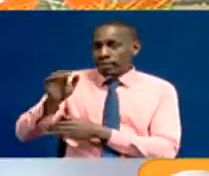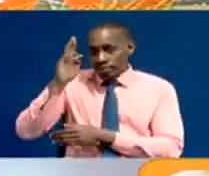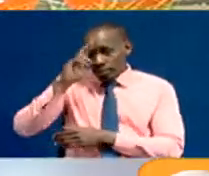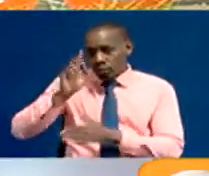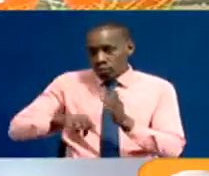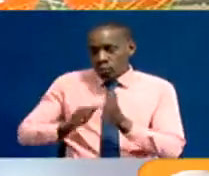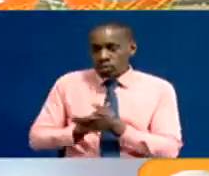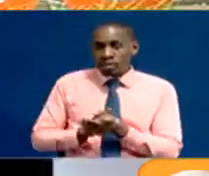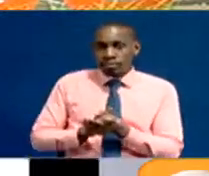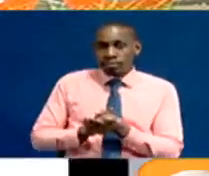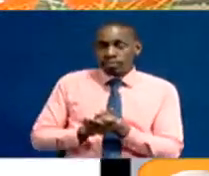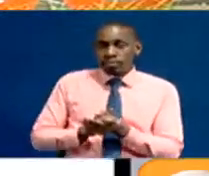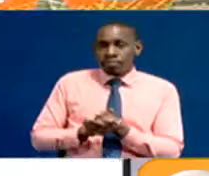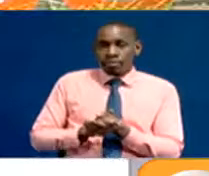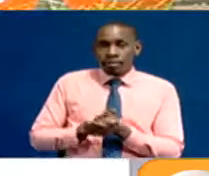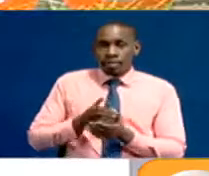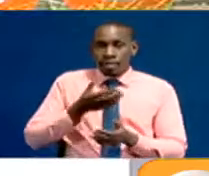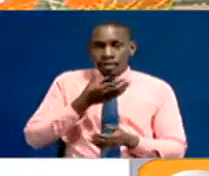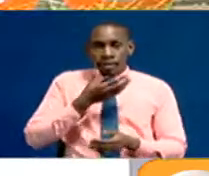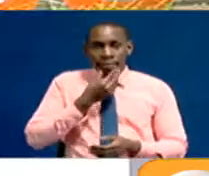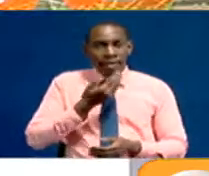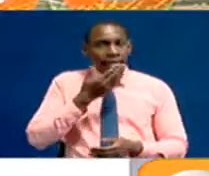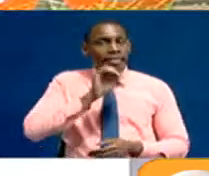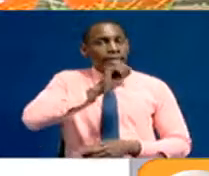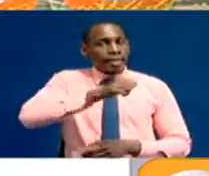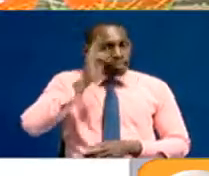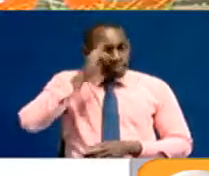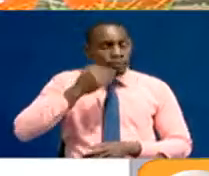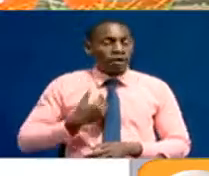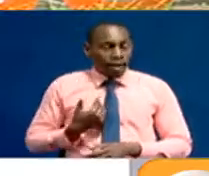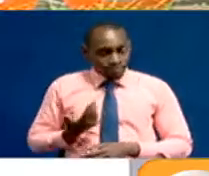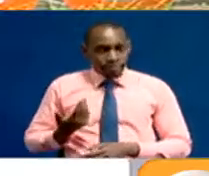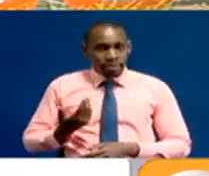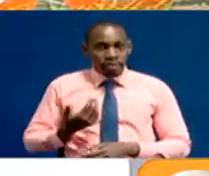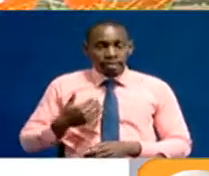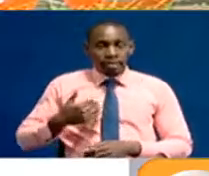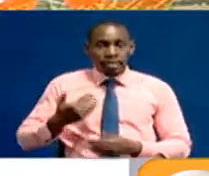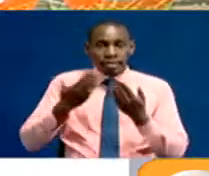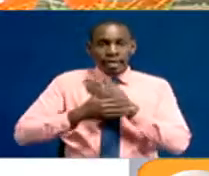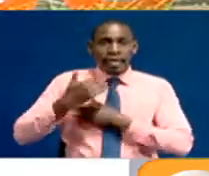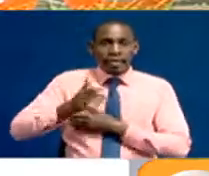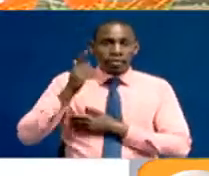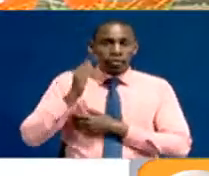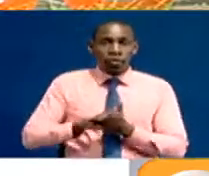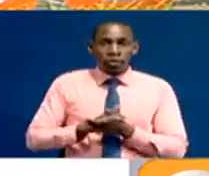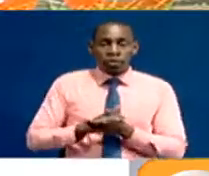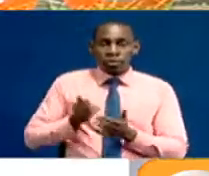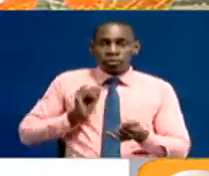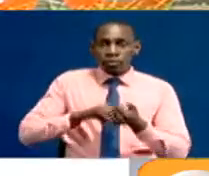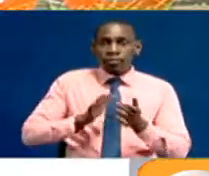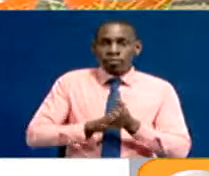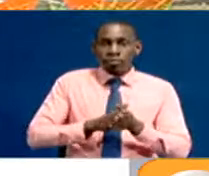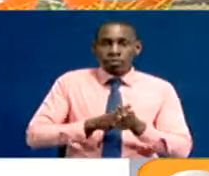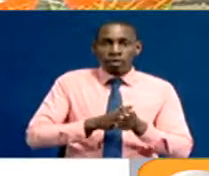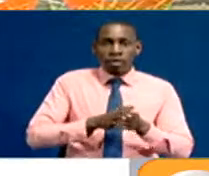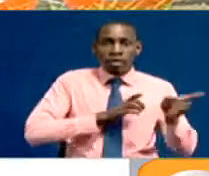yoyote ya maana? Yule bwana akasema, ndio, kila usiku mke wangu anapita kutoka baa moja hadi